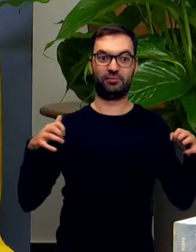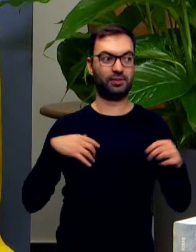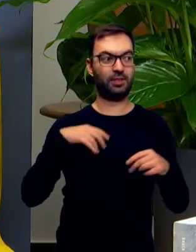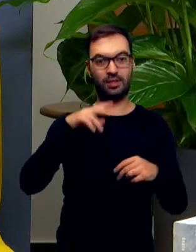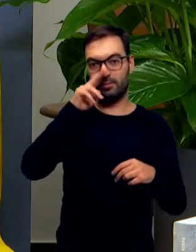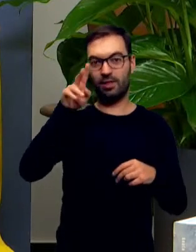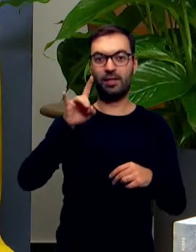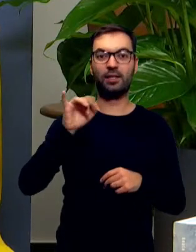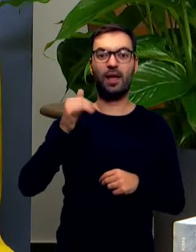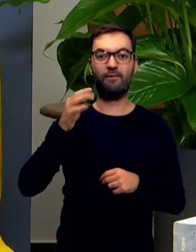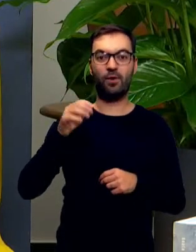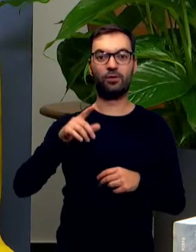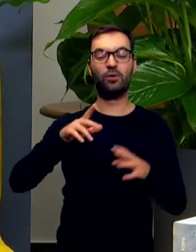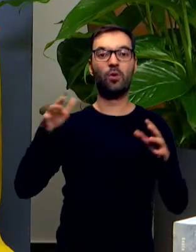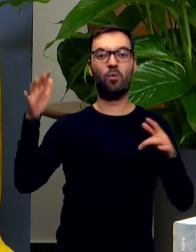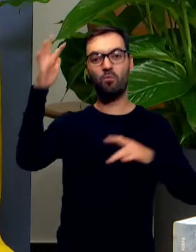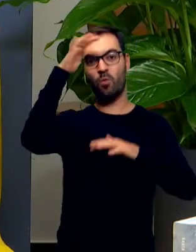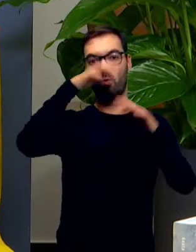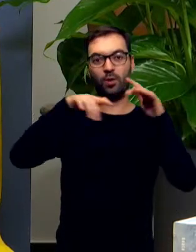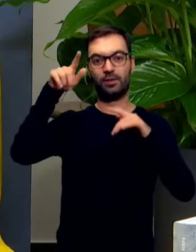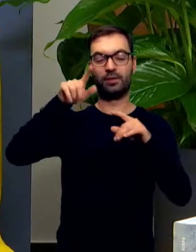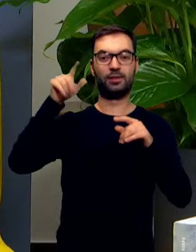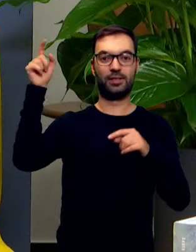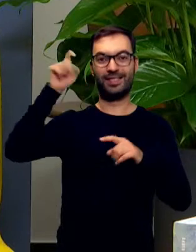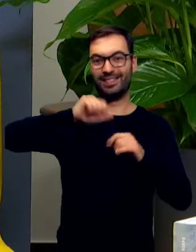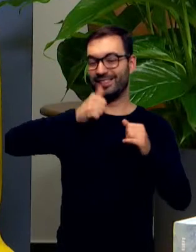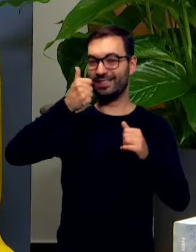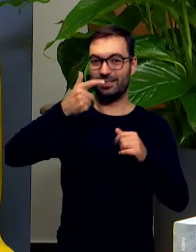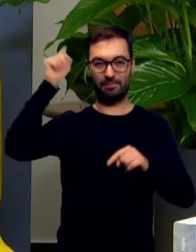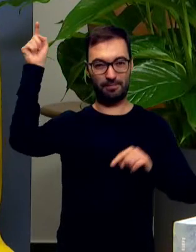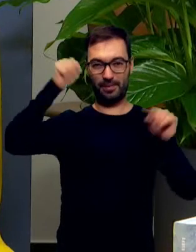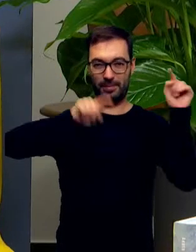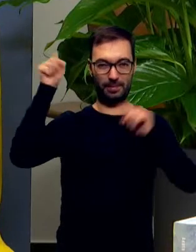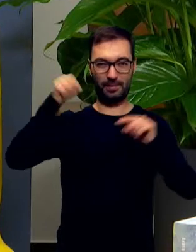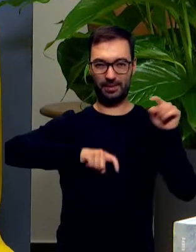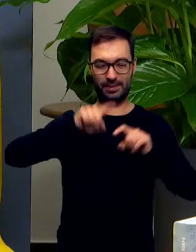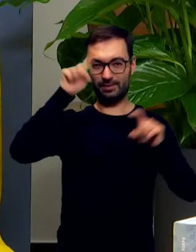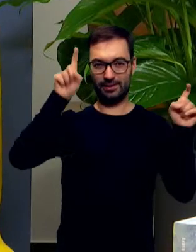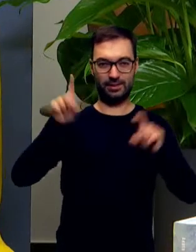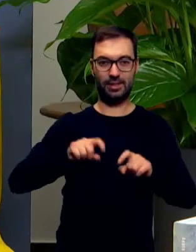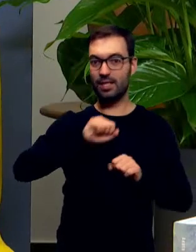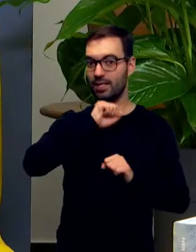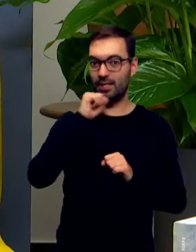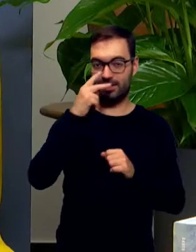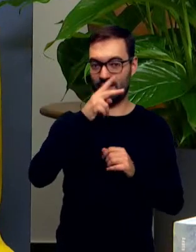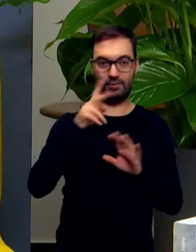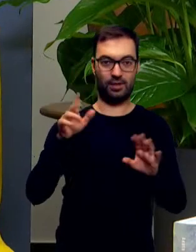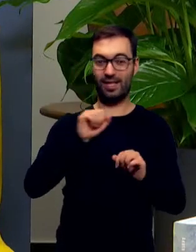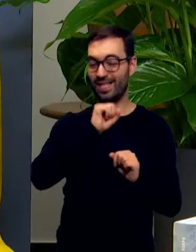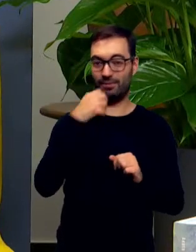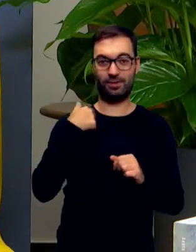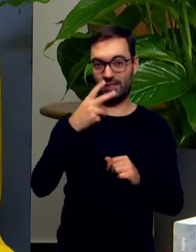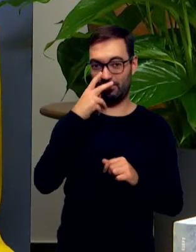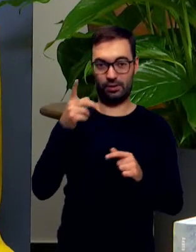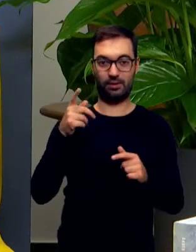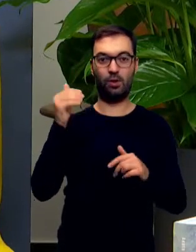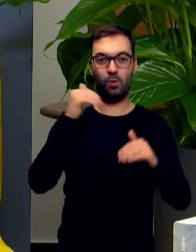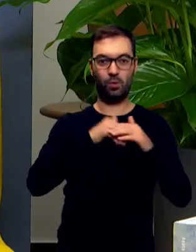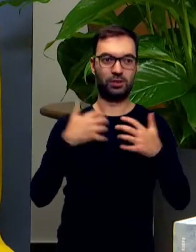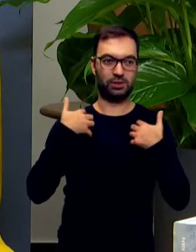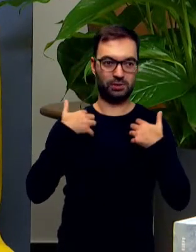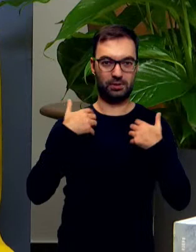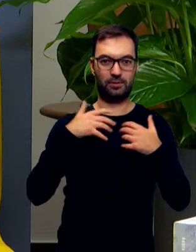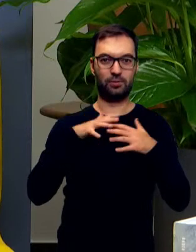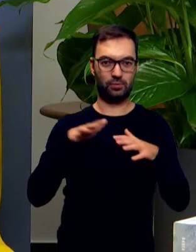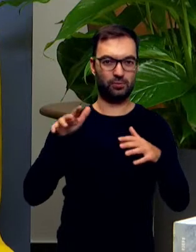Spojrzałam w stronę Giewontu, z chmur wiszących nad szczytem wylatywały setki igieł, zygzaków. Nigdy w życiu czegoś takiego nie widziałam, choć w górach przeżyłam